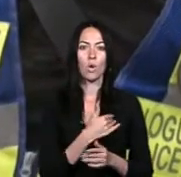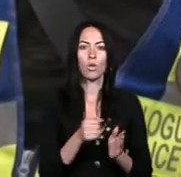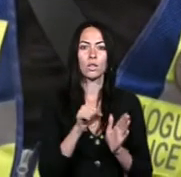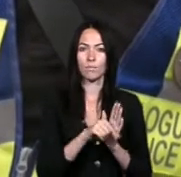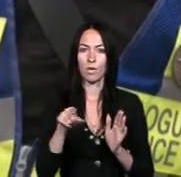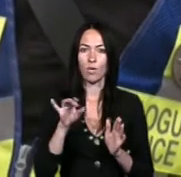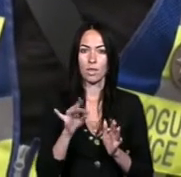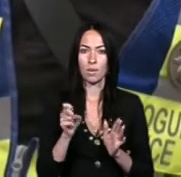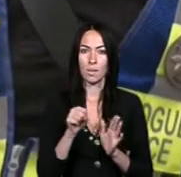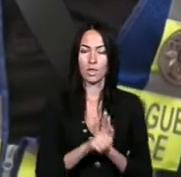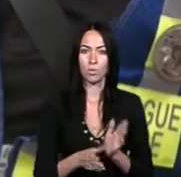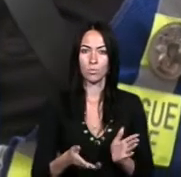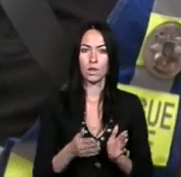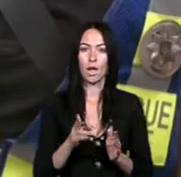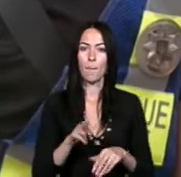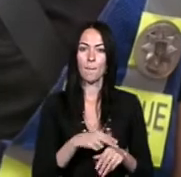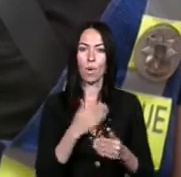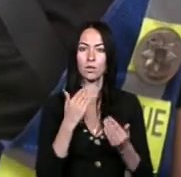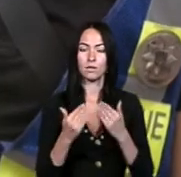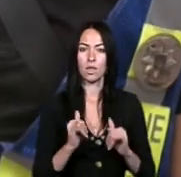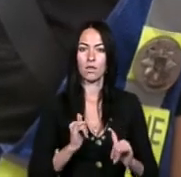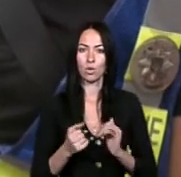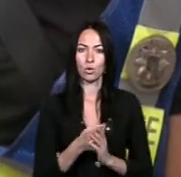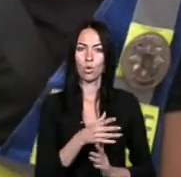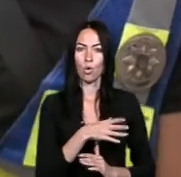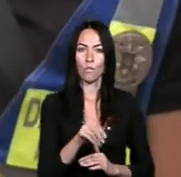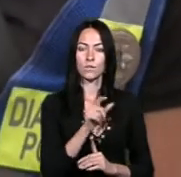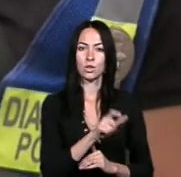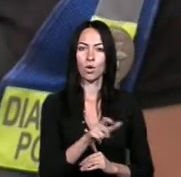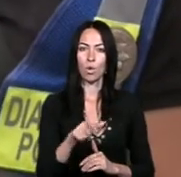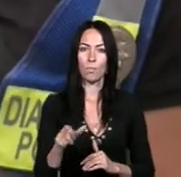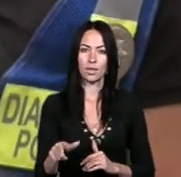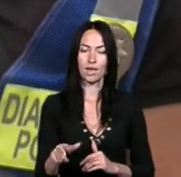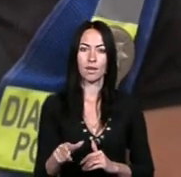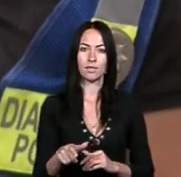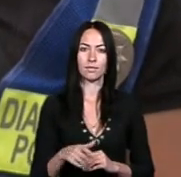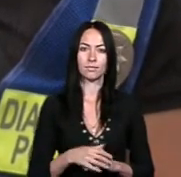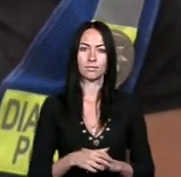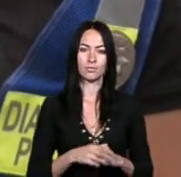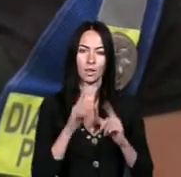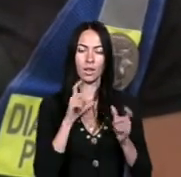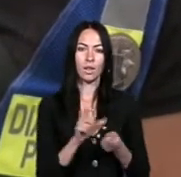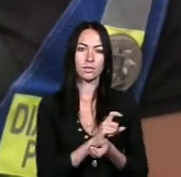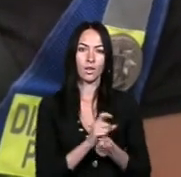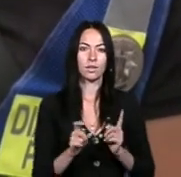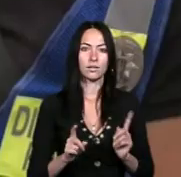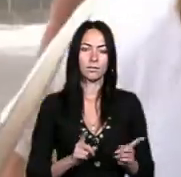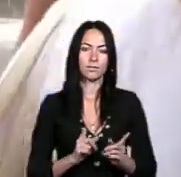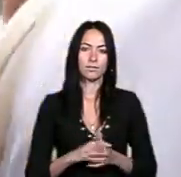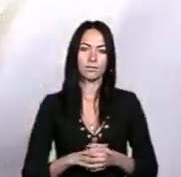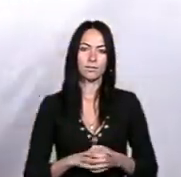Поліція ставиться толерантно до всіх громадян, які... Ні, вони римарські! Вони римарські! Рік